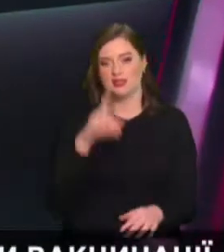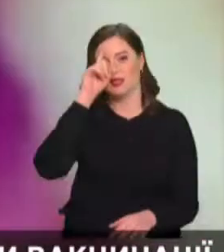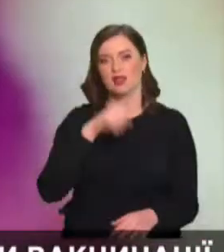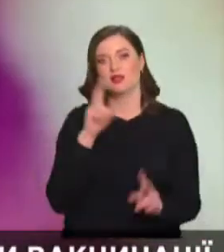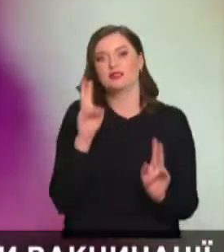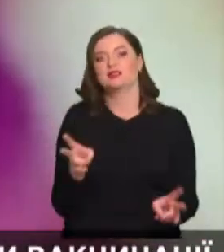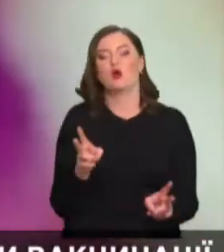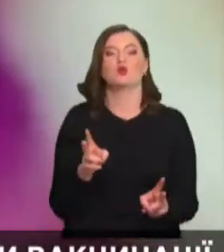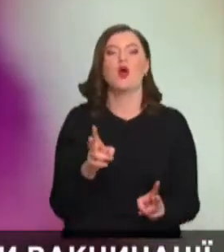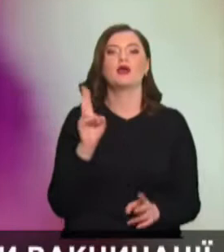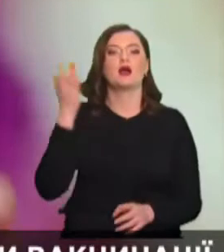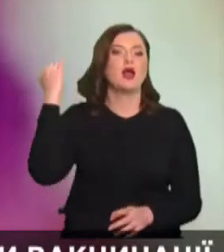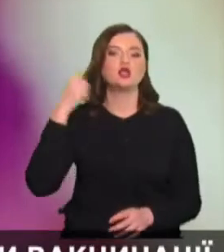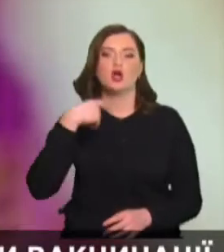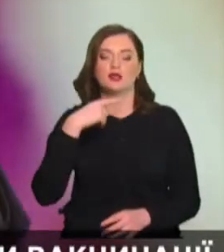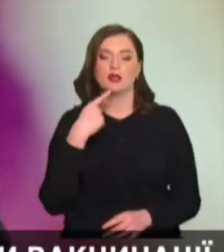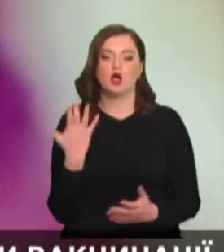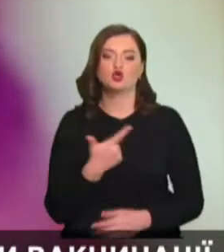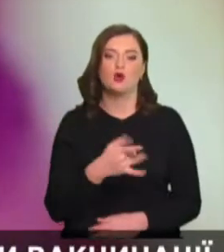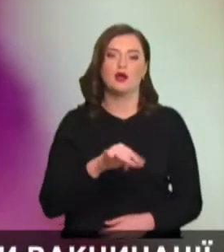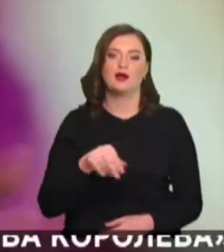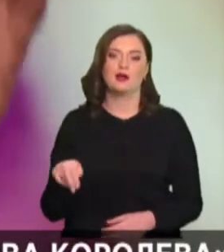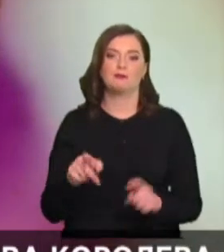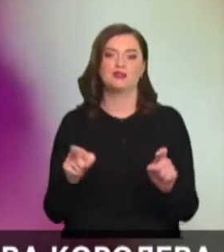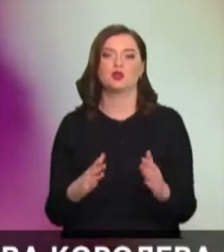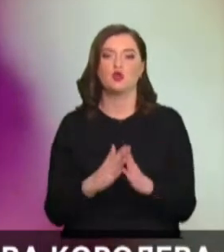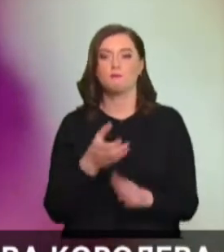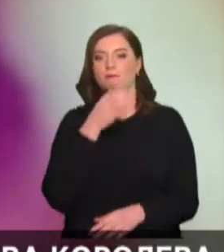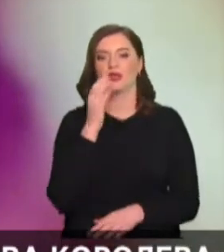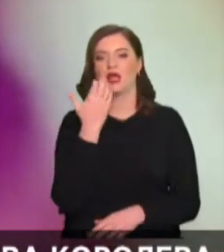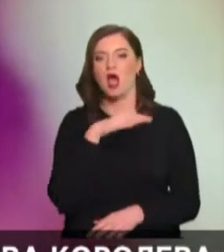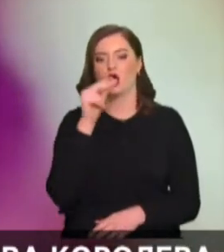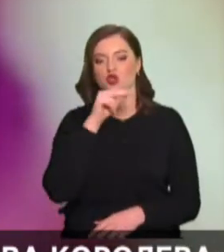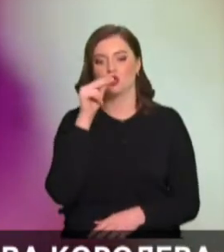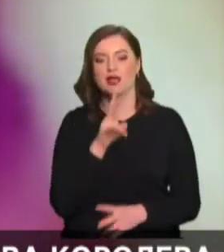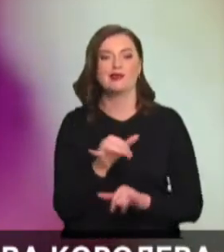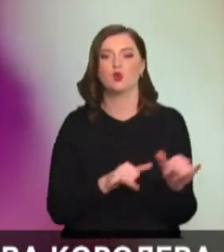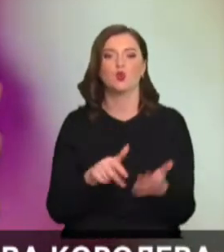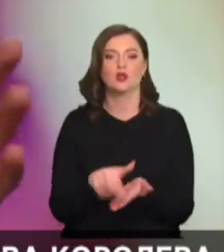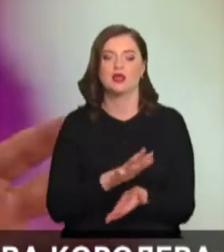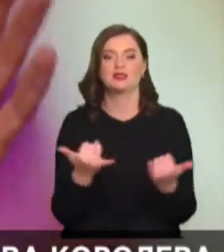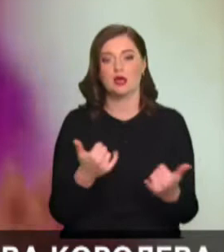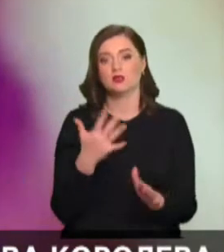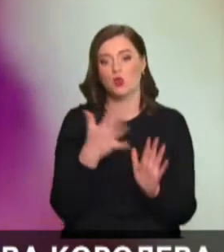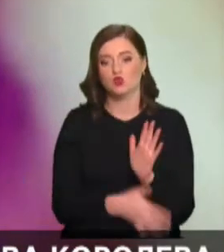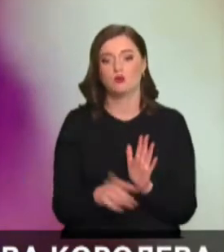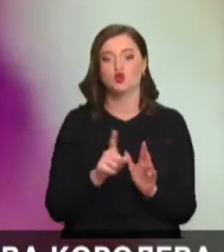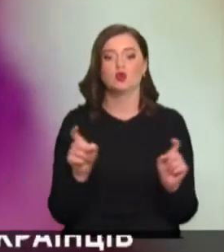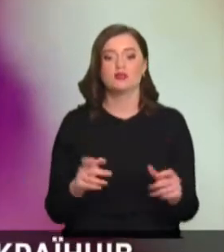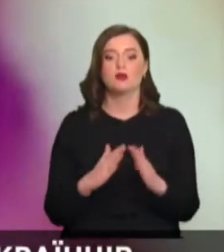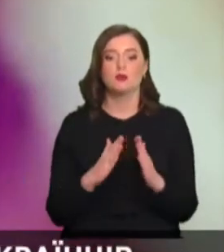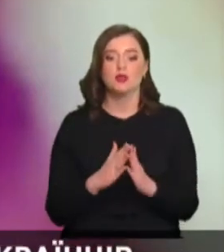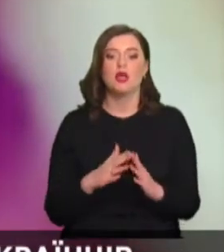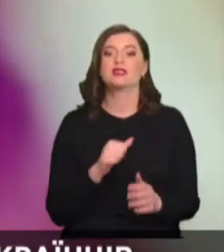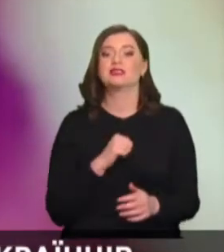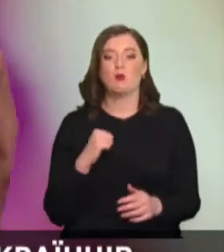знаю, там от як раніше казали, там якщо грип, сидіти вдома, пити гарячий чай, там нікуди не ходити. Так, зараз ми розуміємо про те, що сидіти вдома само